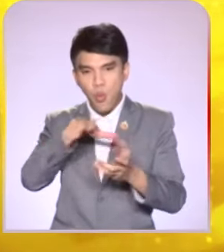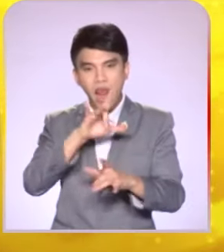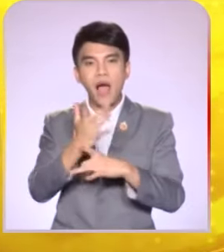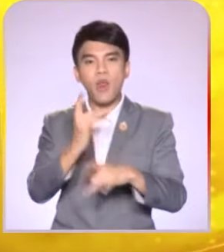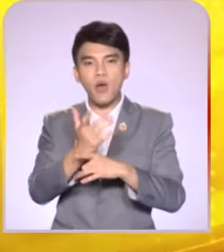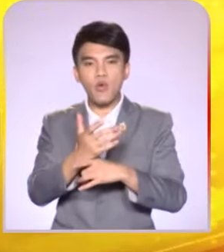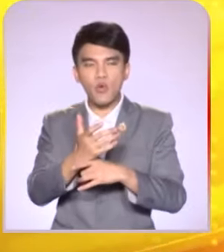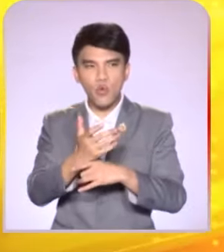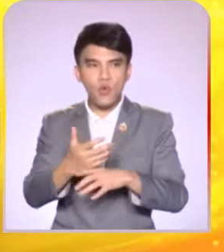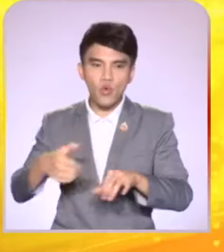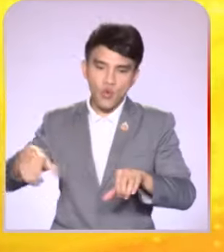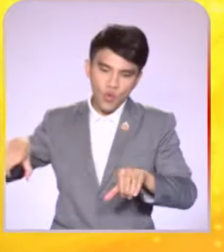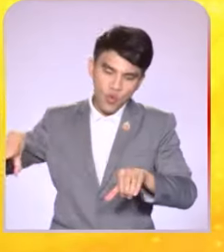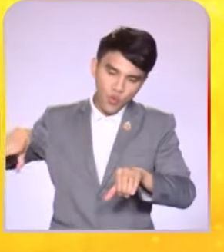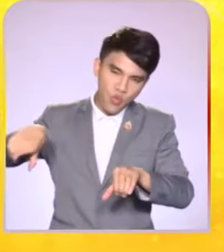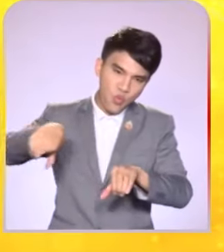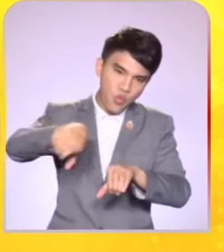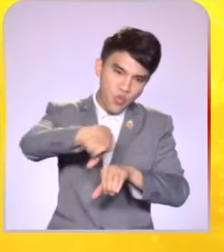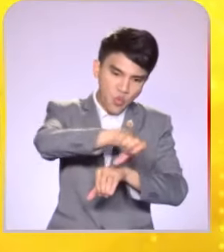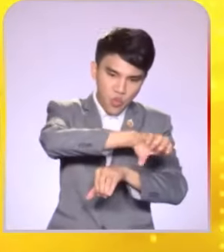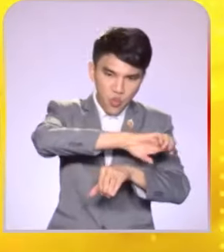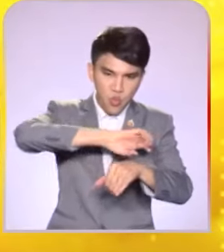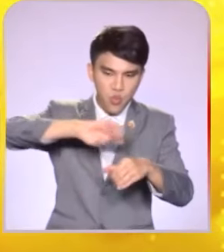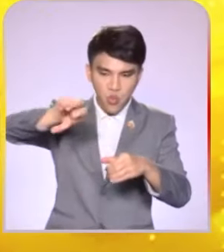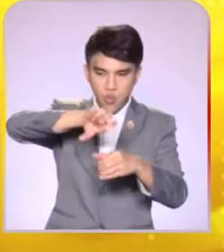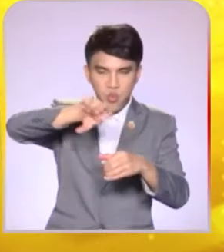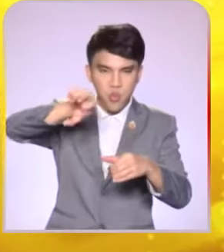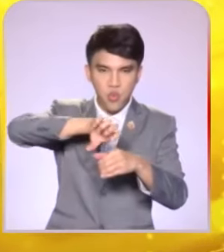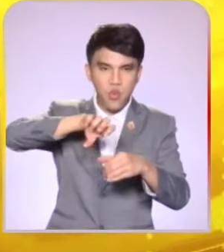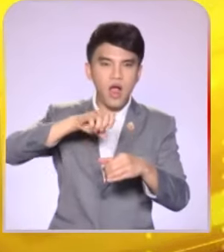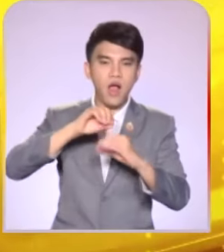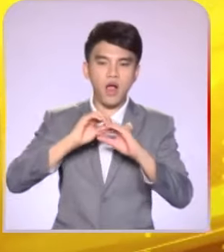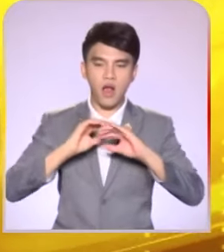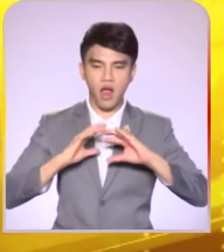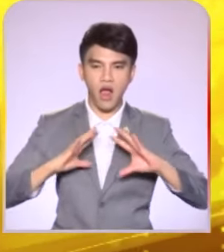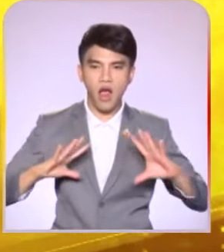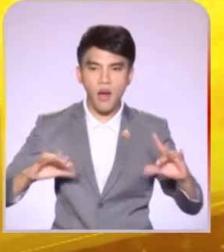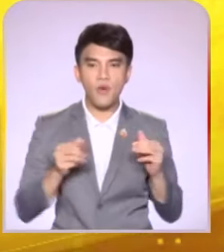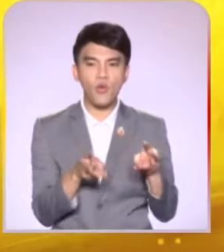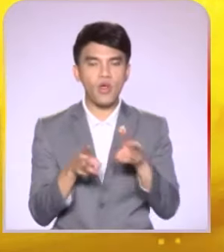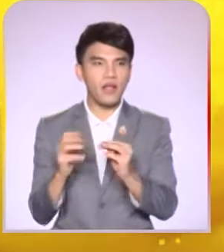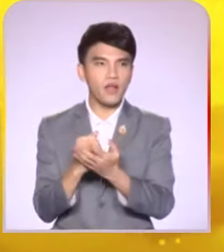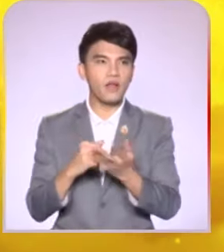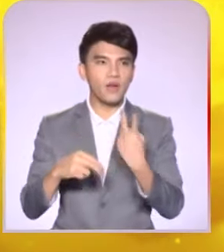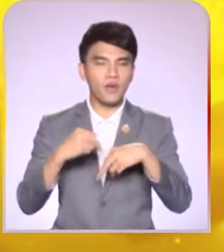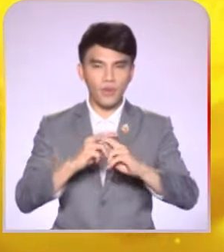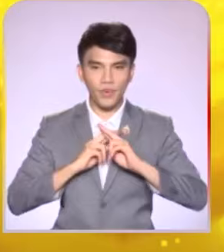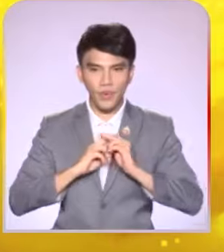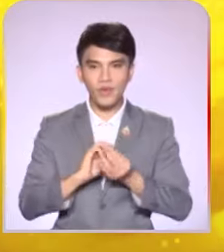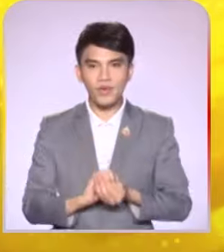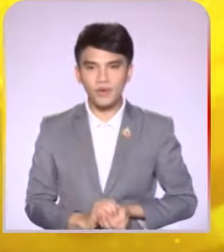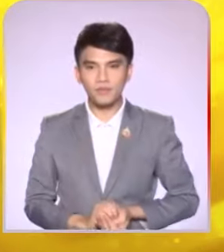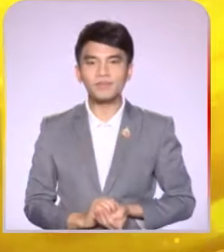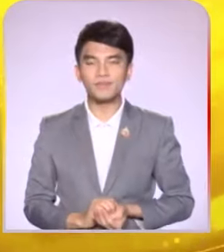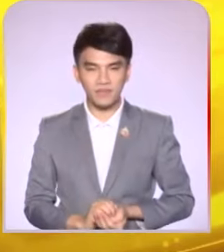บอกว่าให้เทหรือว่าให้ฉีดลงไปในปากของงูเลยแล้วเดี๋ยวมันจะคลายออกอันนี้เป็นวิธีการเอาตัวรอดนะคะแล้วล่